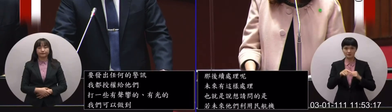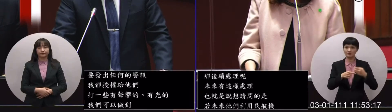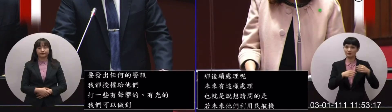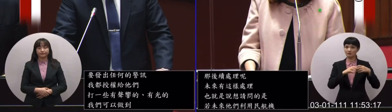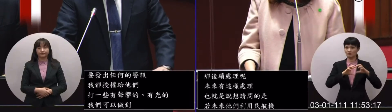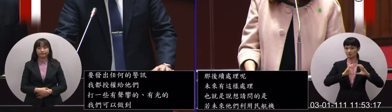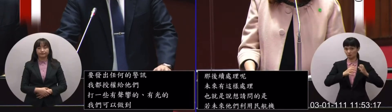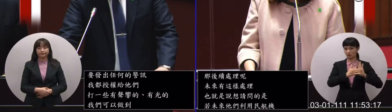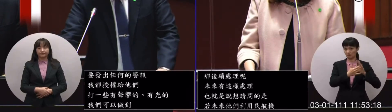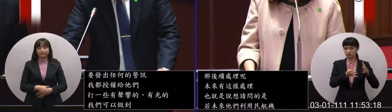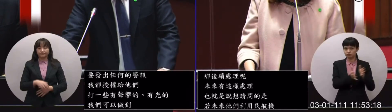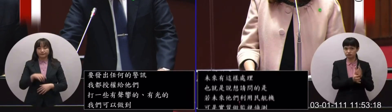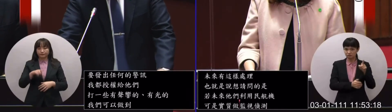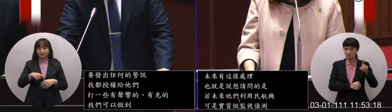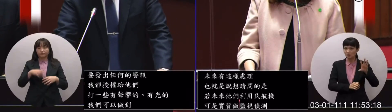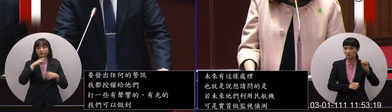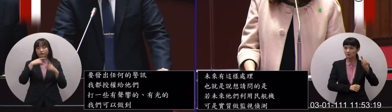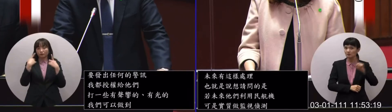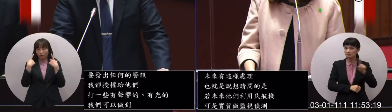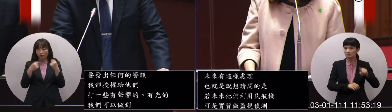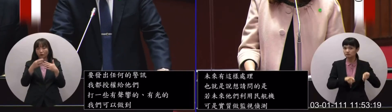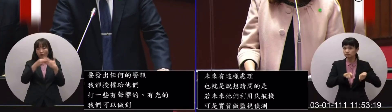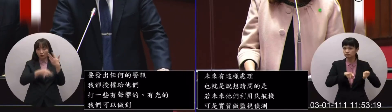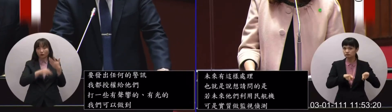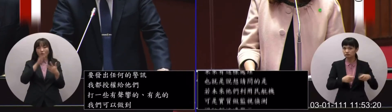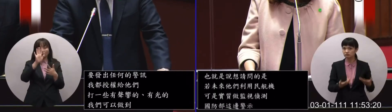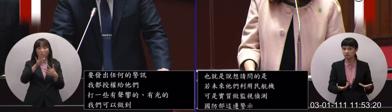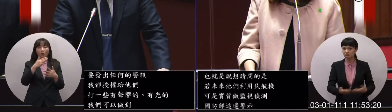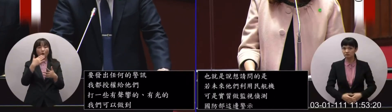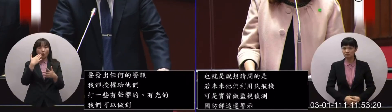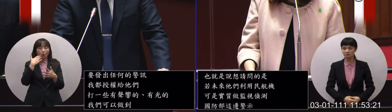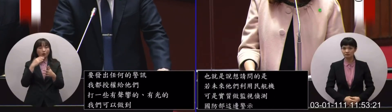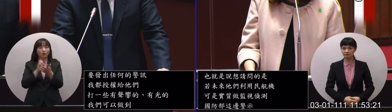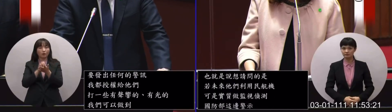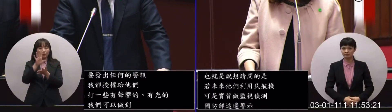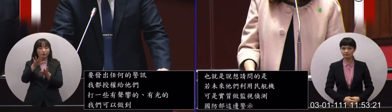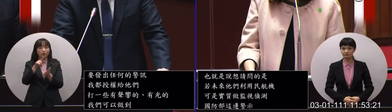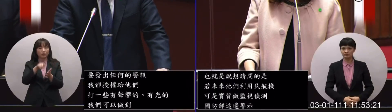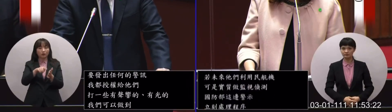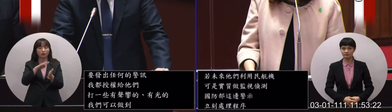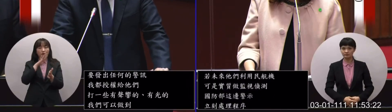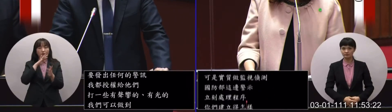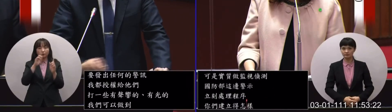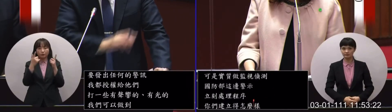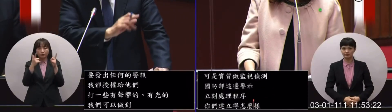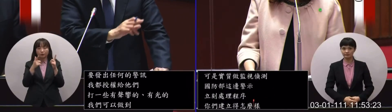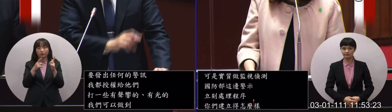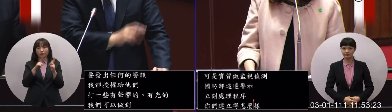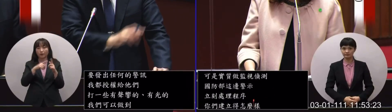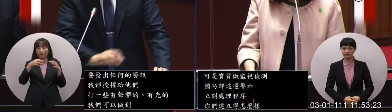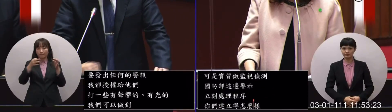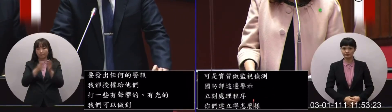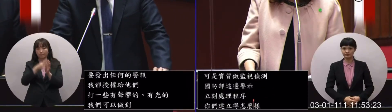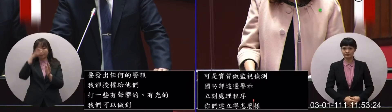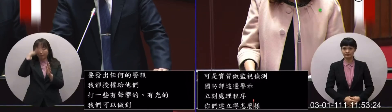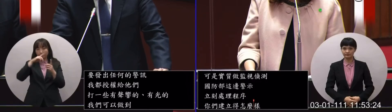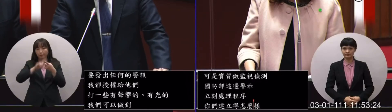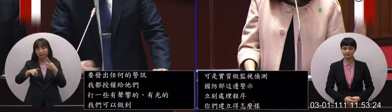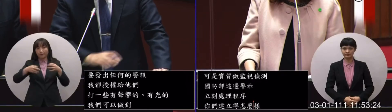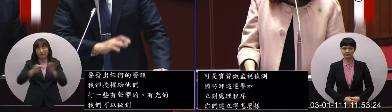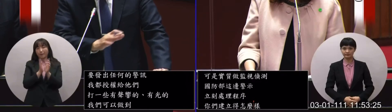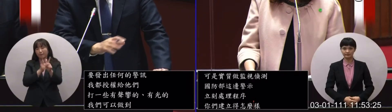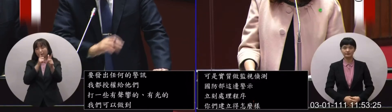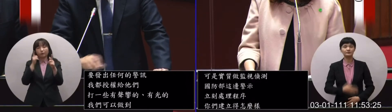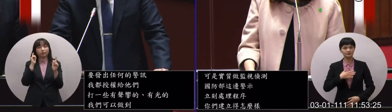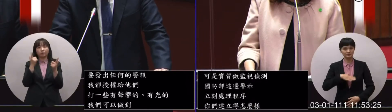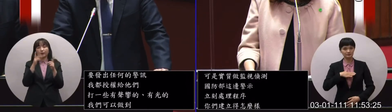样？ 我们有第一期本来就有规定的啊，但是我跟委员报告讲说，第一期不是讲说一看不对就开枪的看， 我